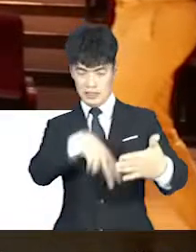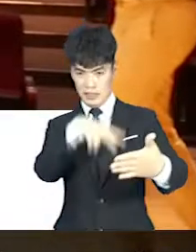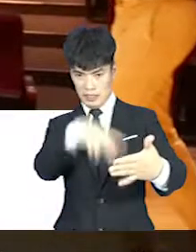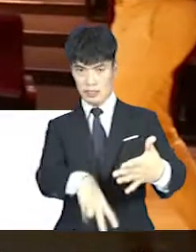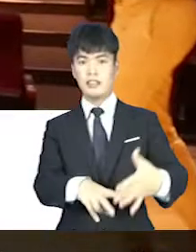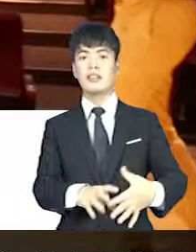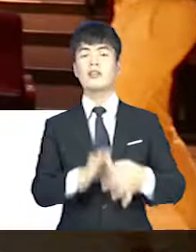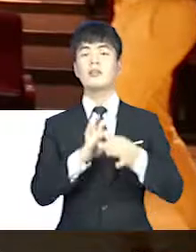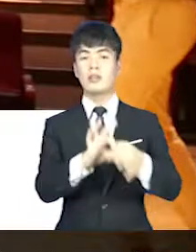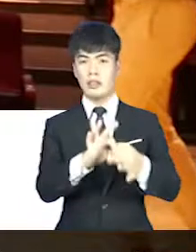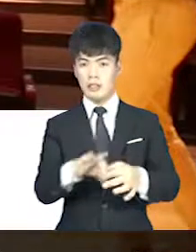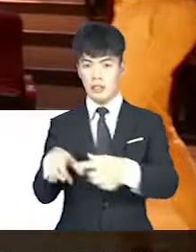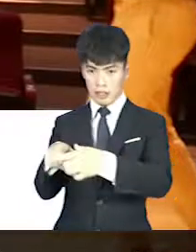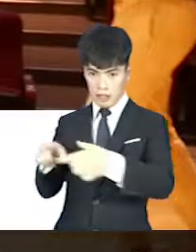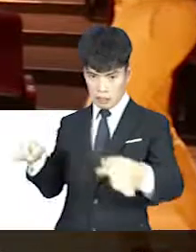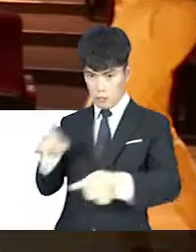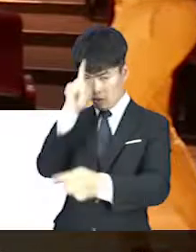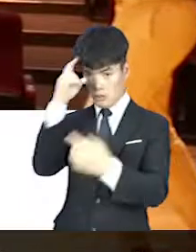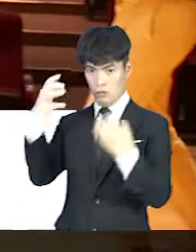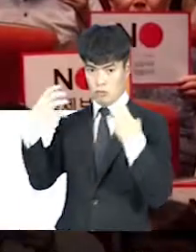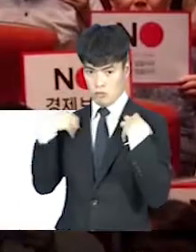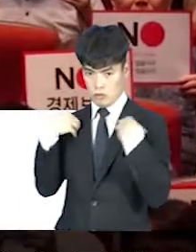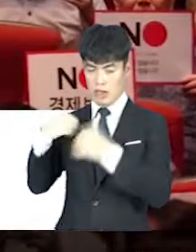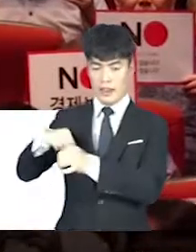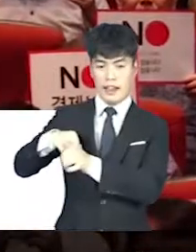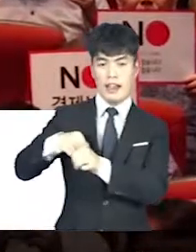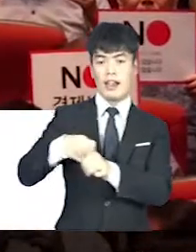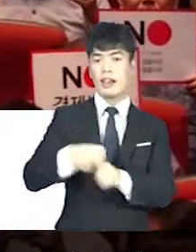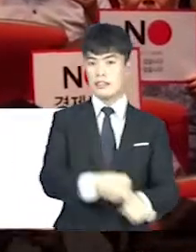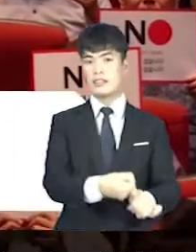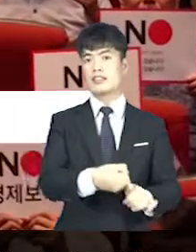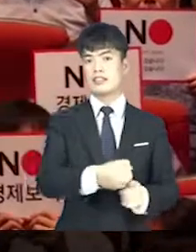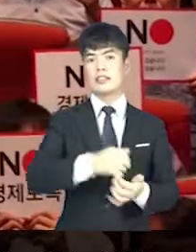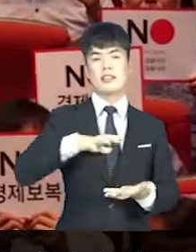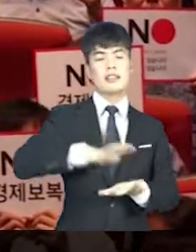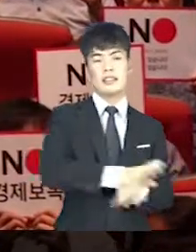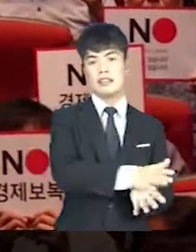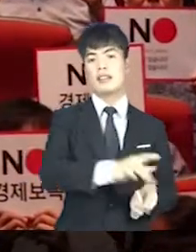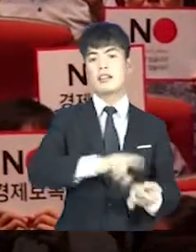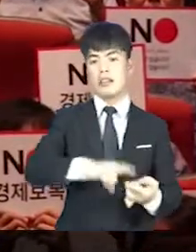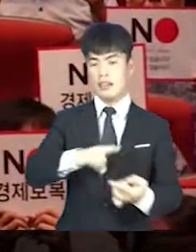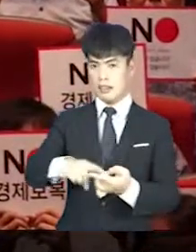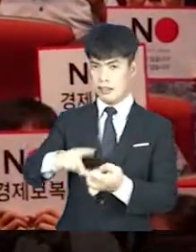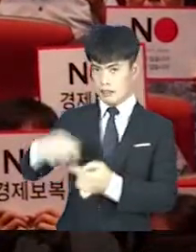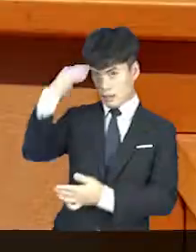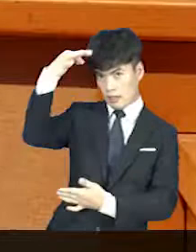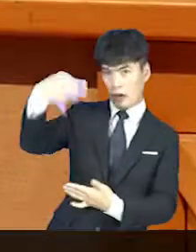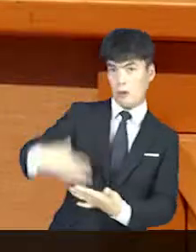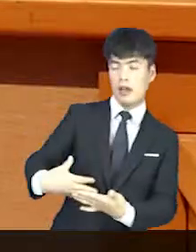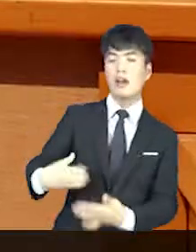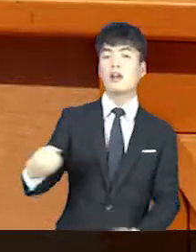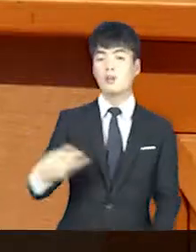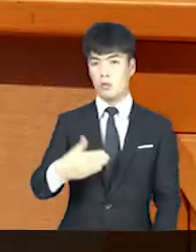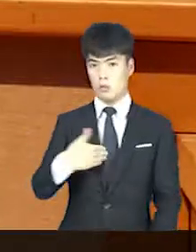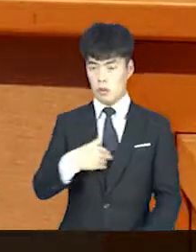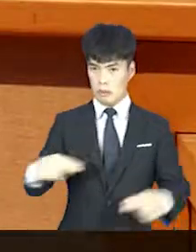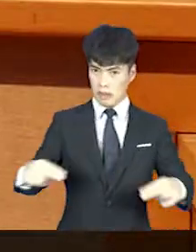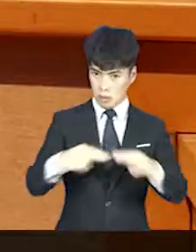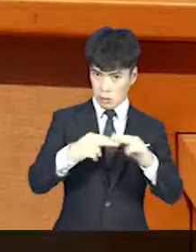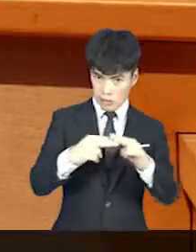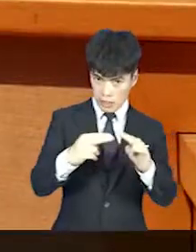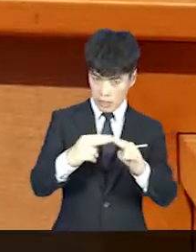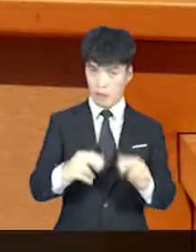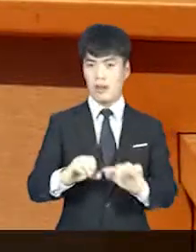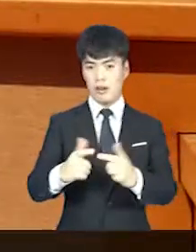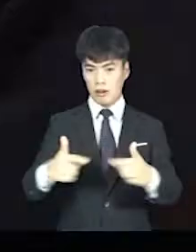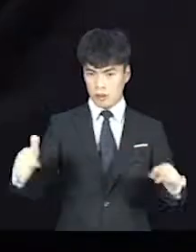이번 결의대회를 통해 천안 씨는 일본 정부의 강제징용을 사과하고 배상할 것을 요구하고 일본 정부의 반도체 핵심 소재